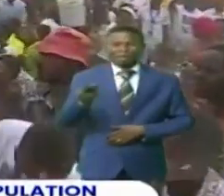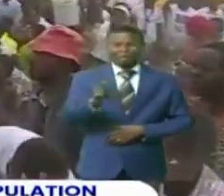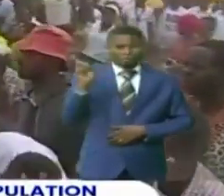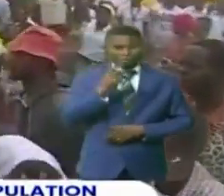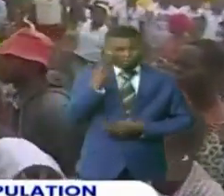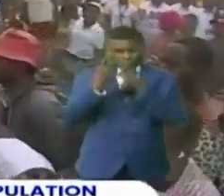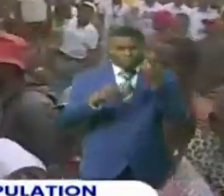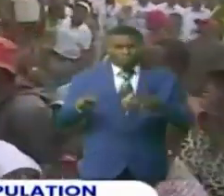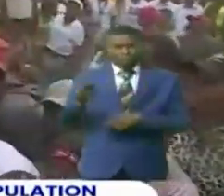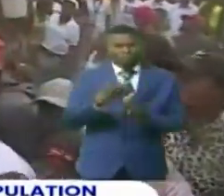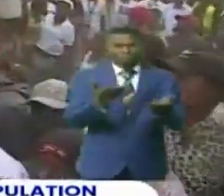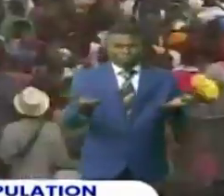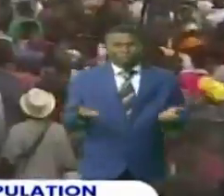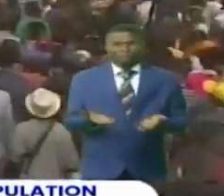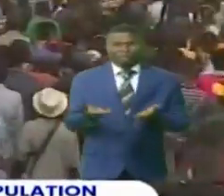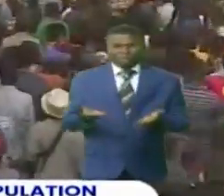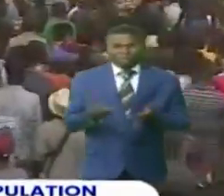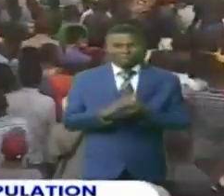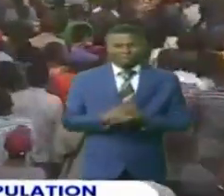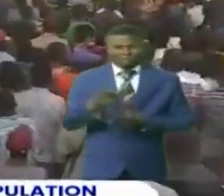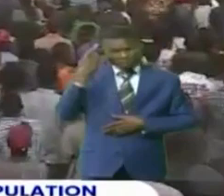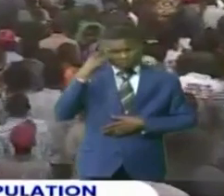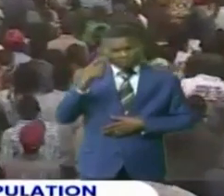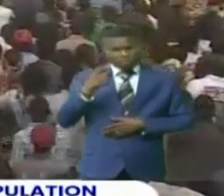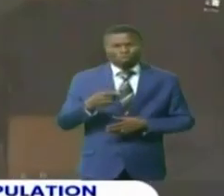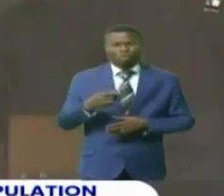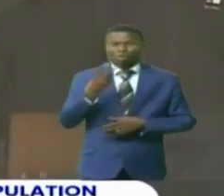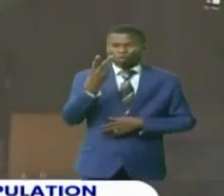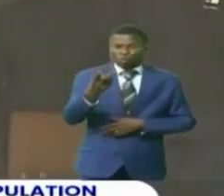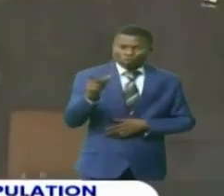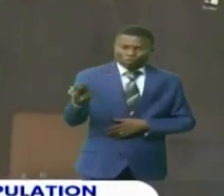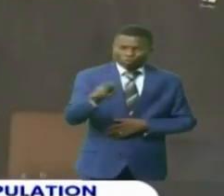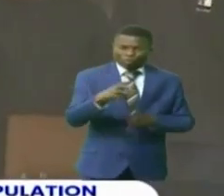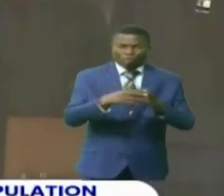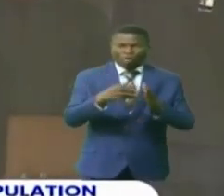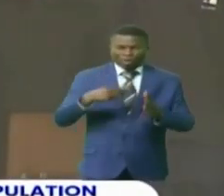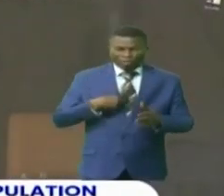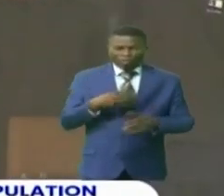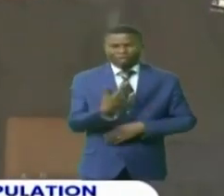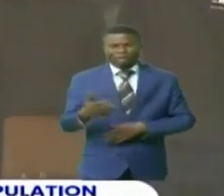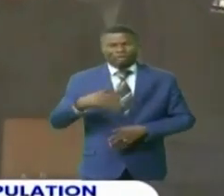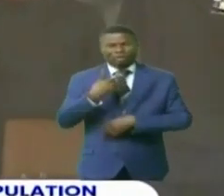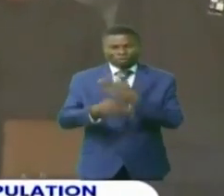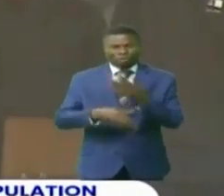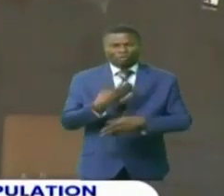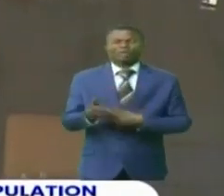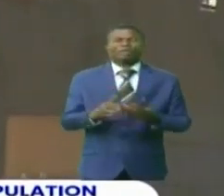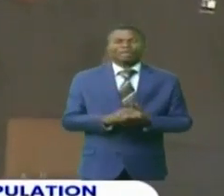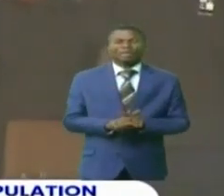kotala bino awa, pototala ba réalisation o esalemi,